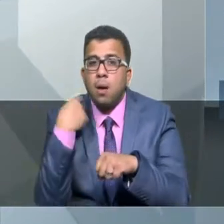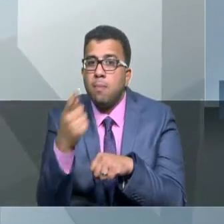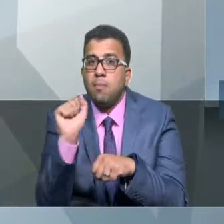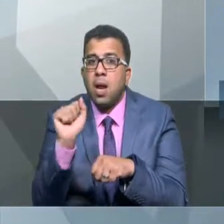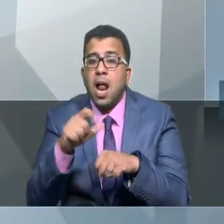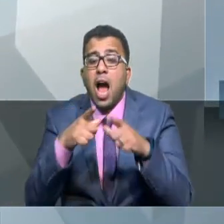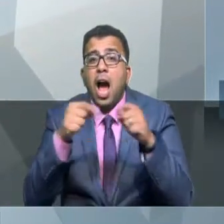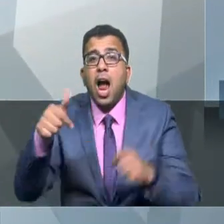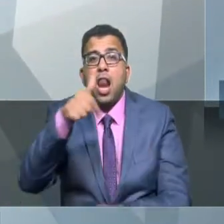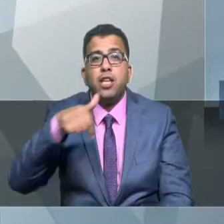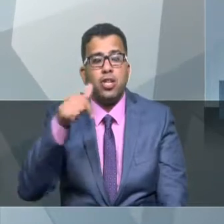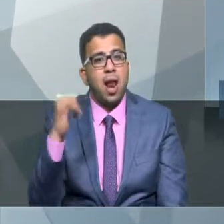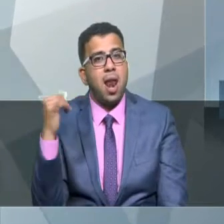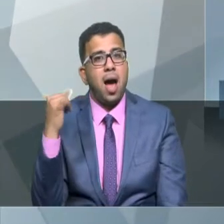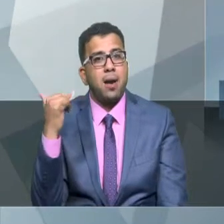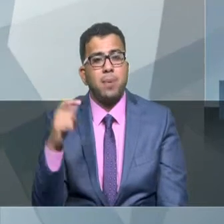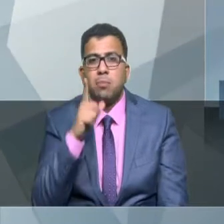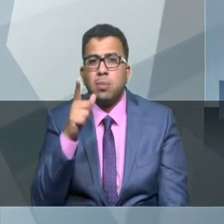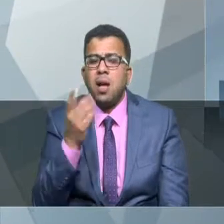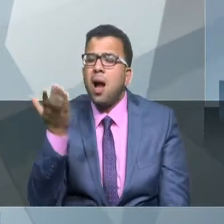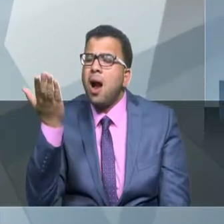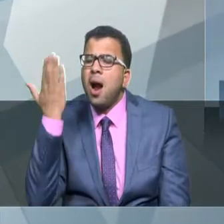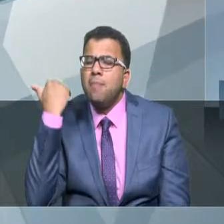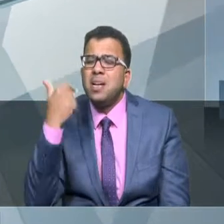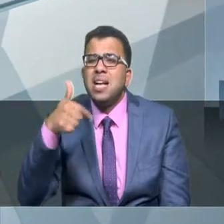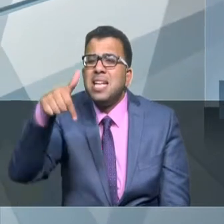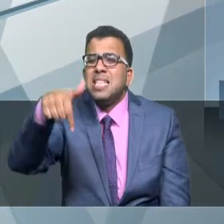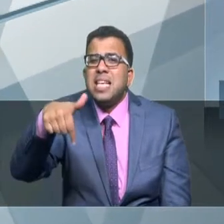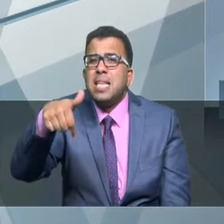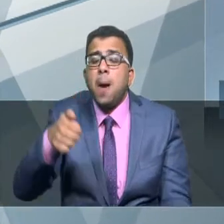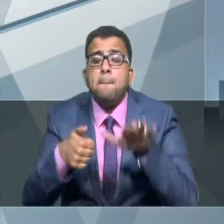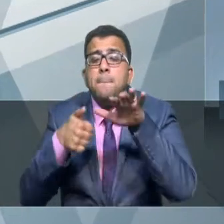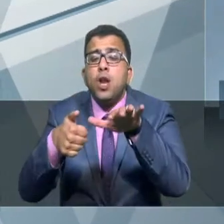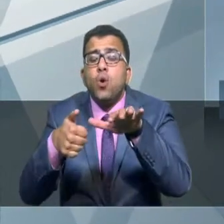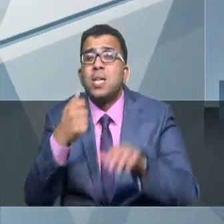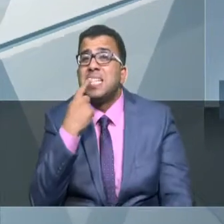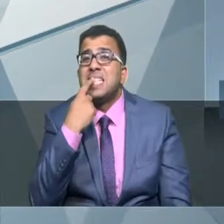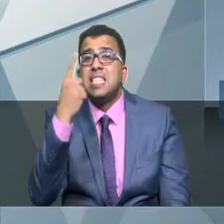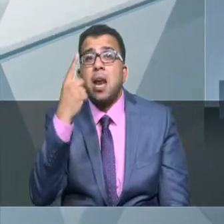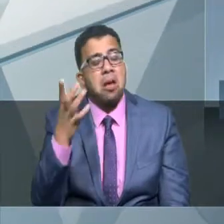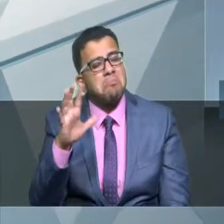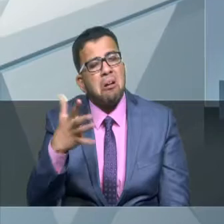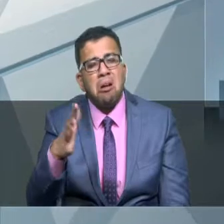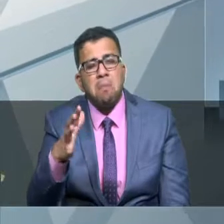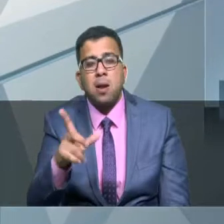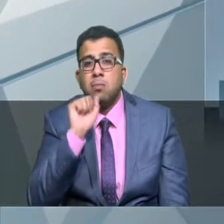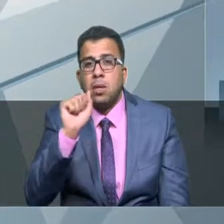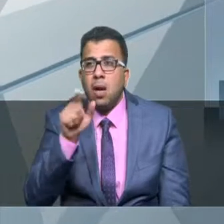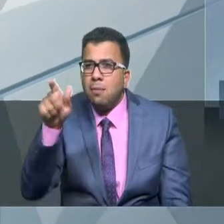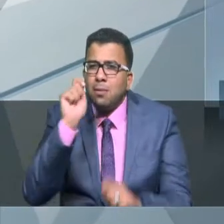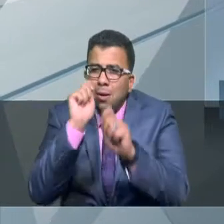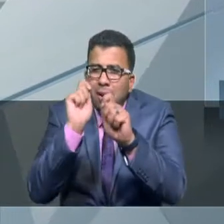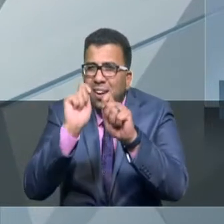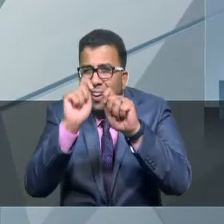في الخليج العربي، نشأت قبل 6 مليون سنة تقريبا. أيضا وجود الحفريات